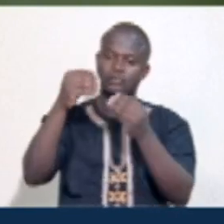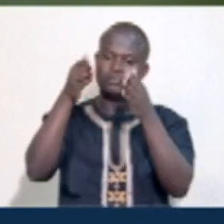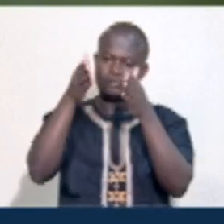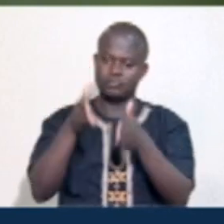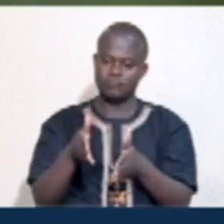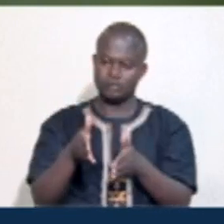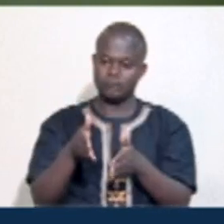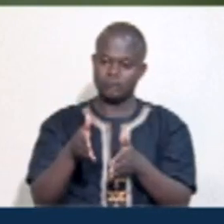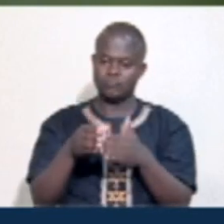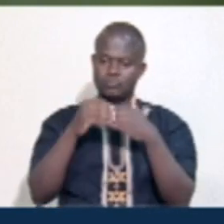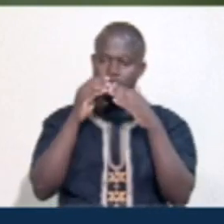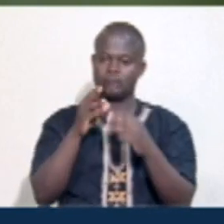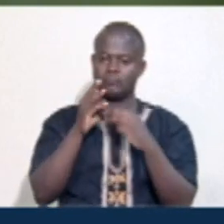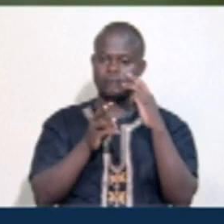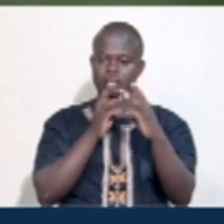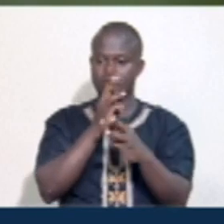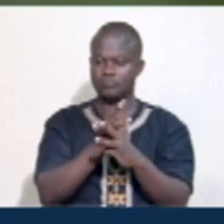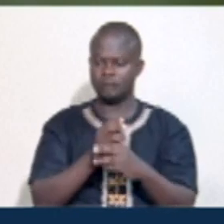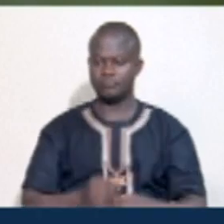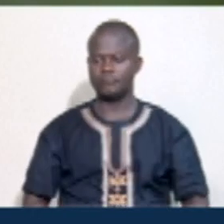umuntu kugenga isi.